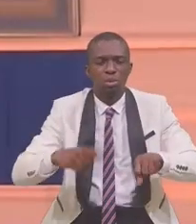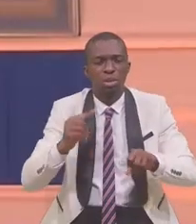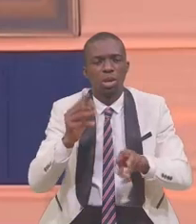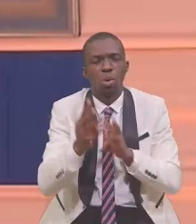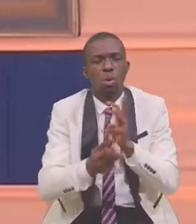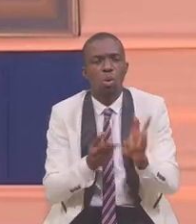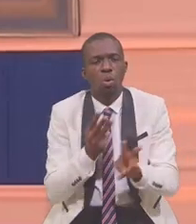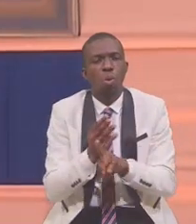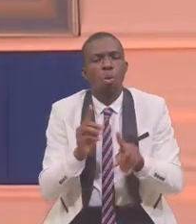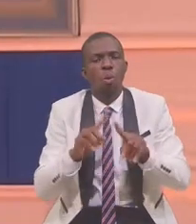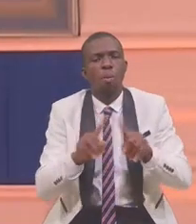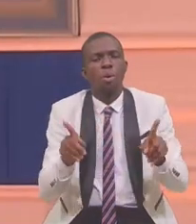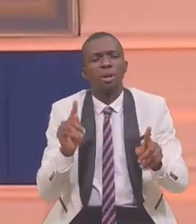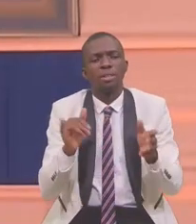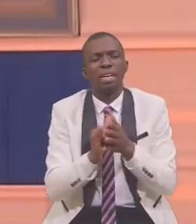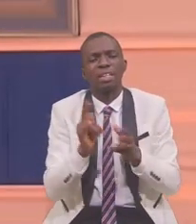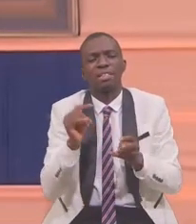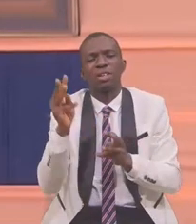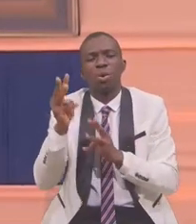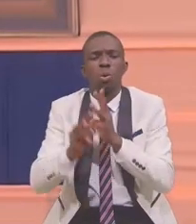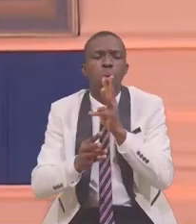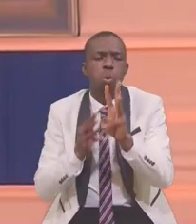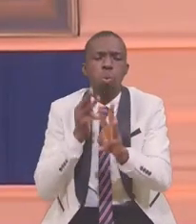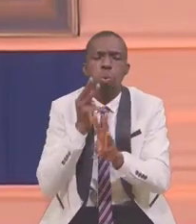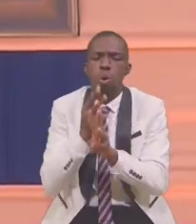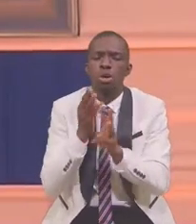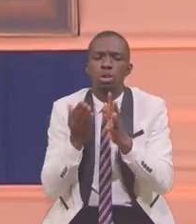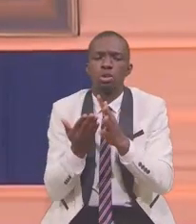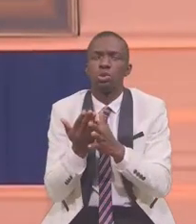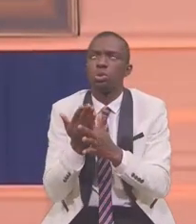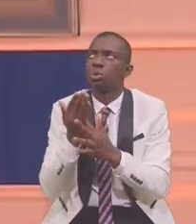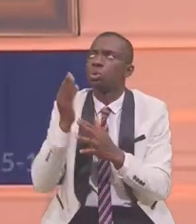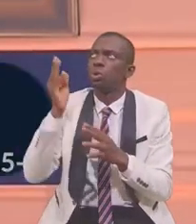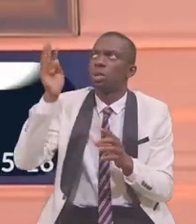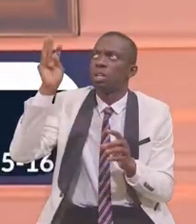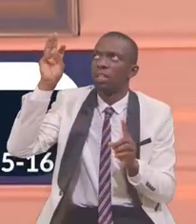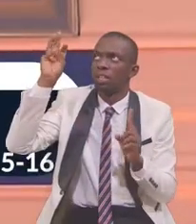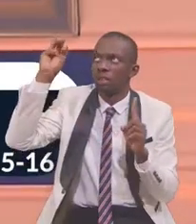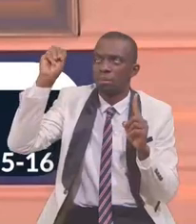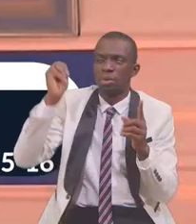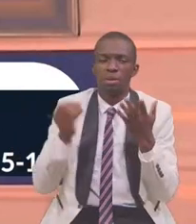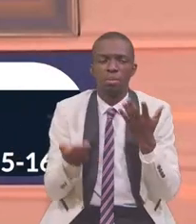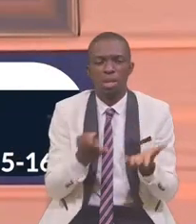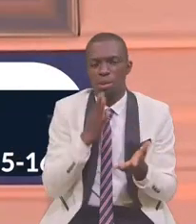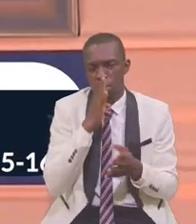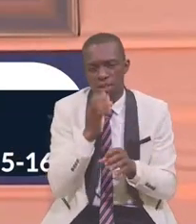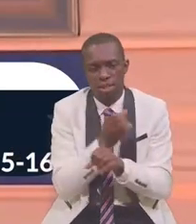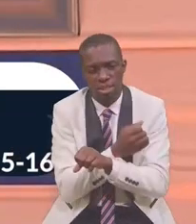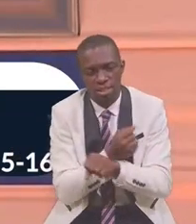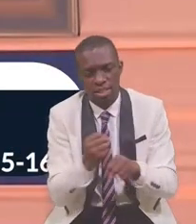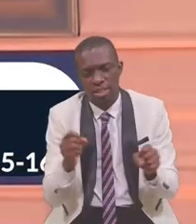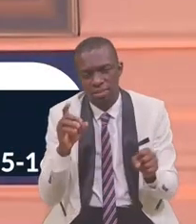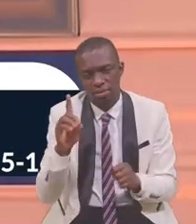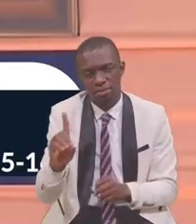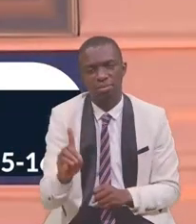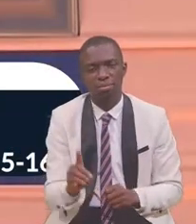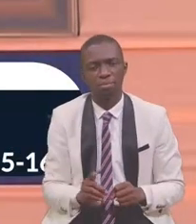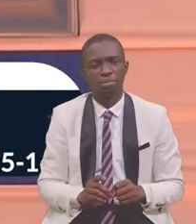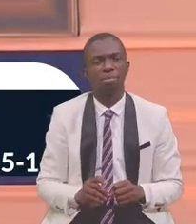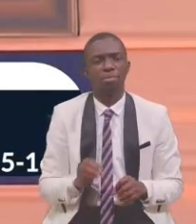sauvé par lui. C'est l'œuvre ça, c'est l'œuvre ça. Et revenons à Jean 17. Vous comprenez quand il a